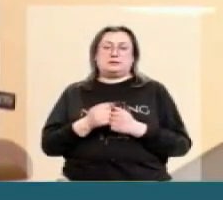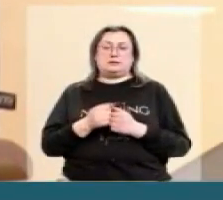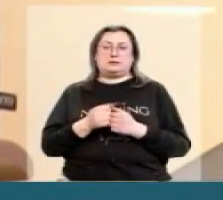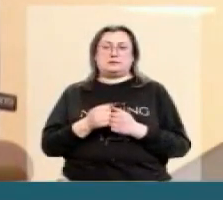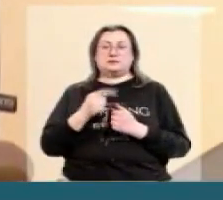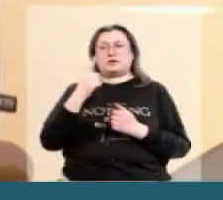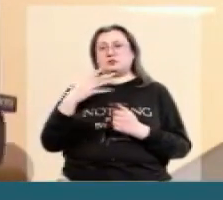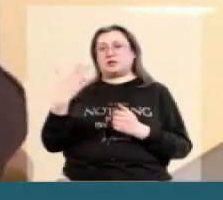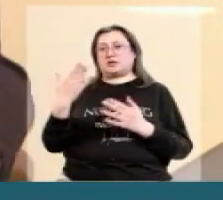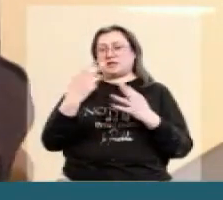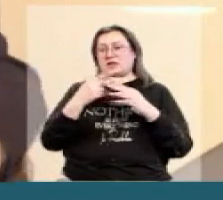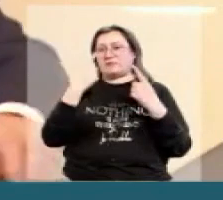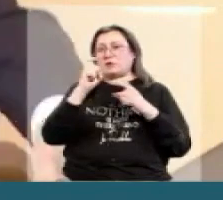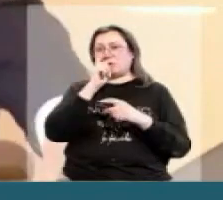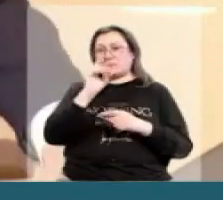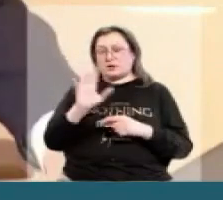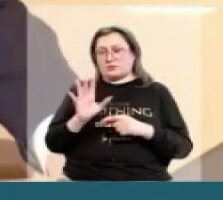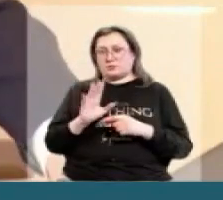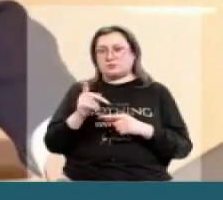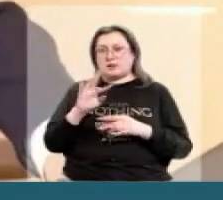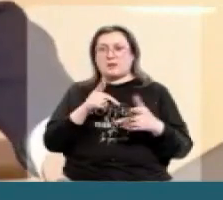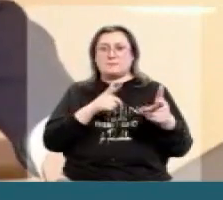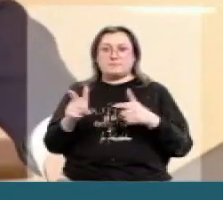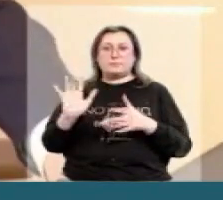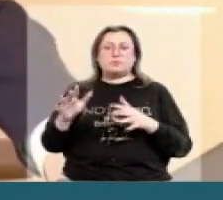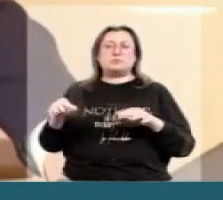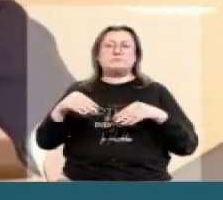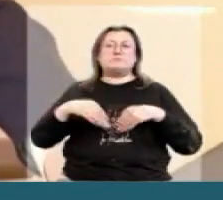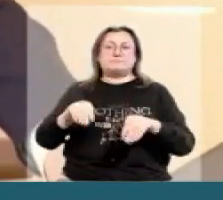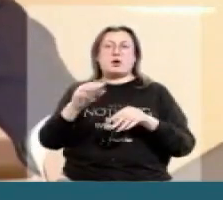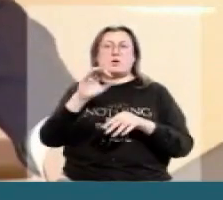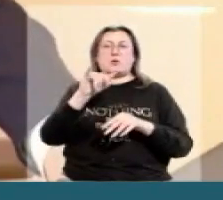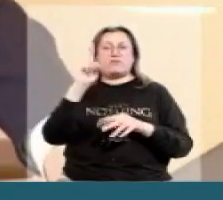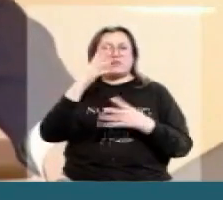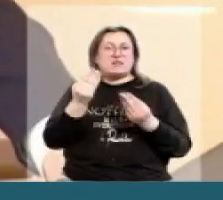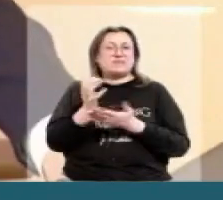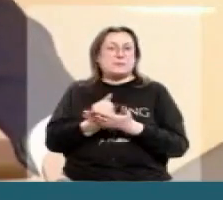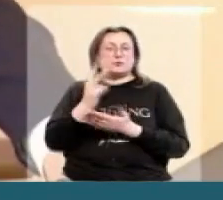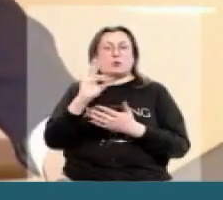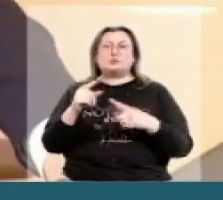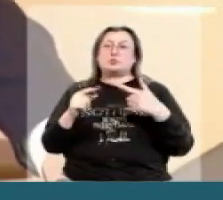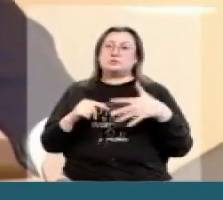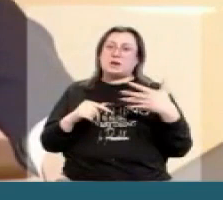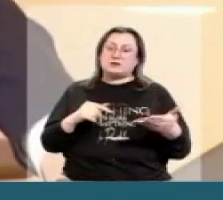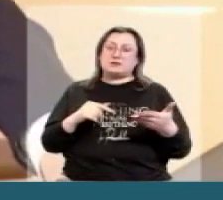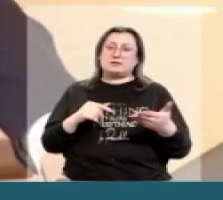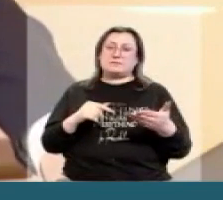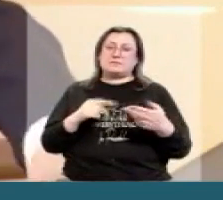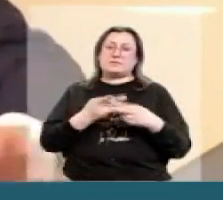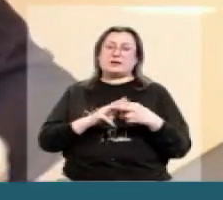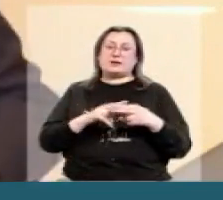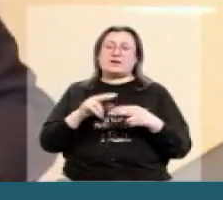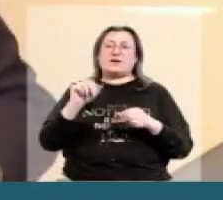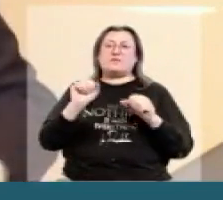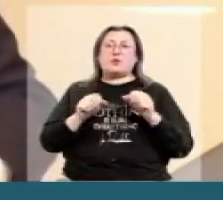с одной стороны, информацию неплохую для формирования урожая, влагозапасов, но с другой стороны, это